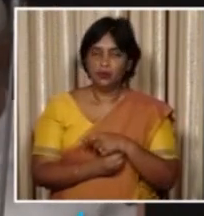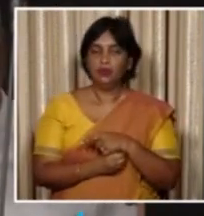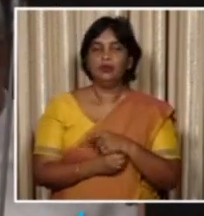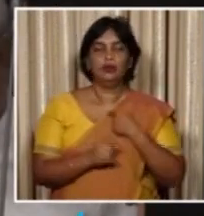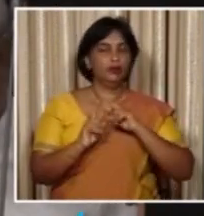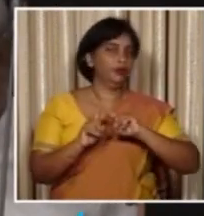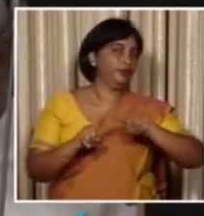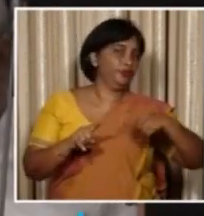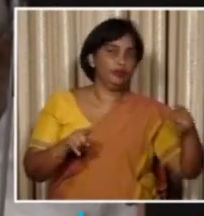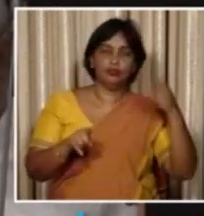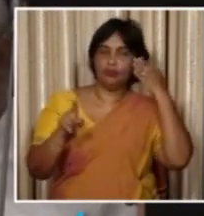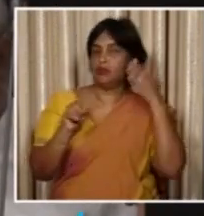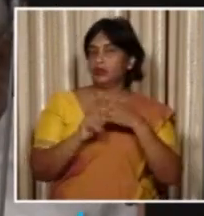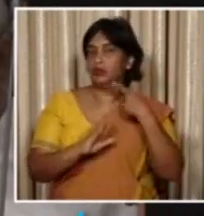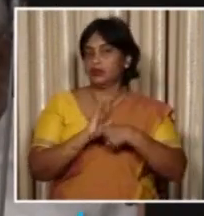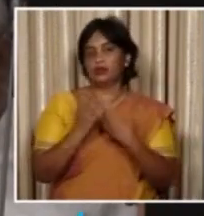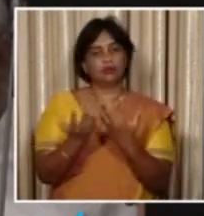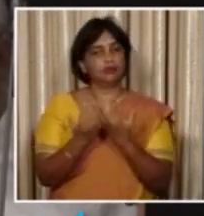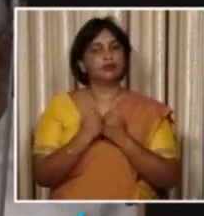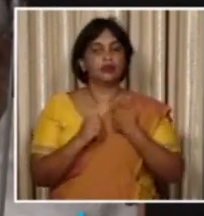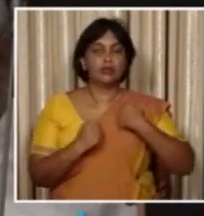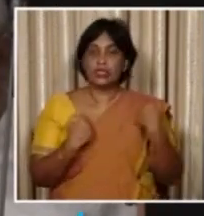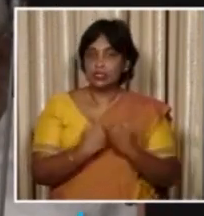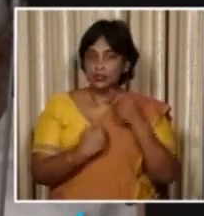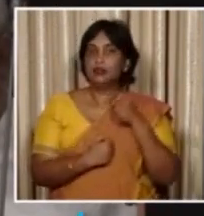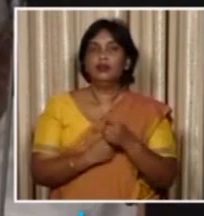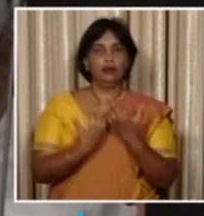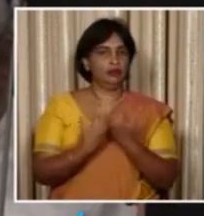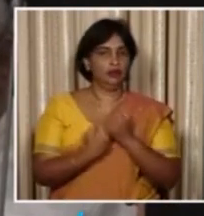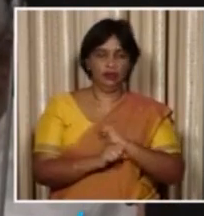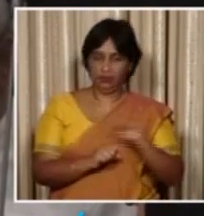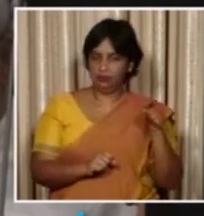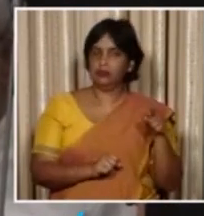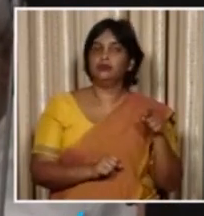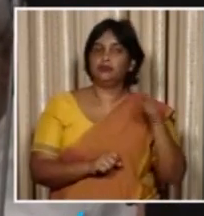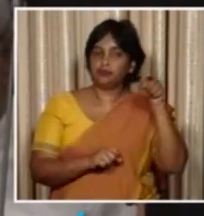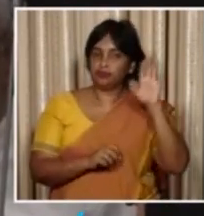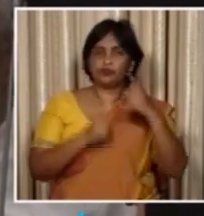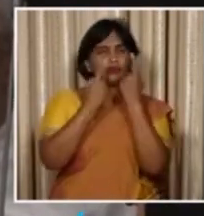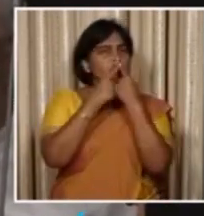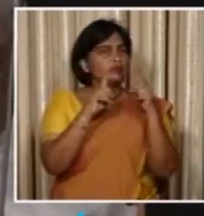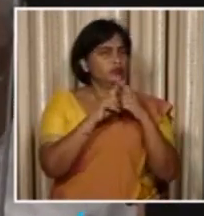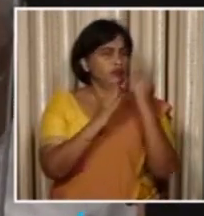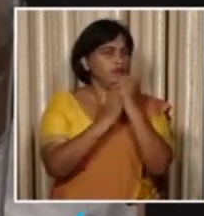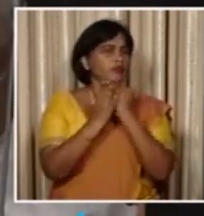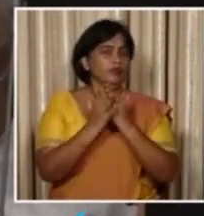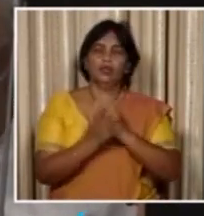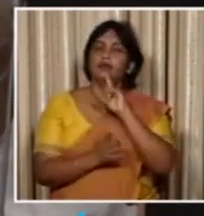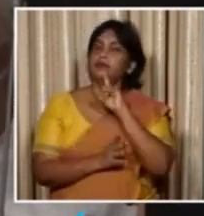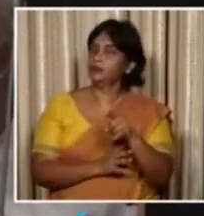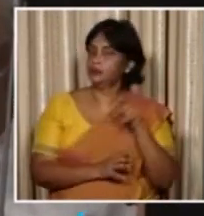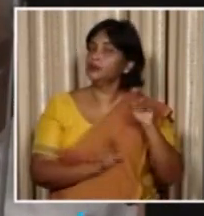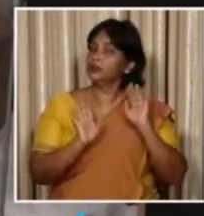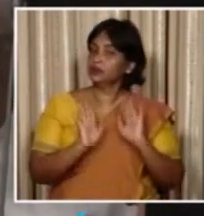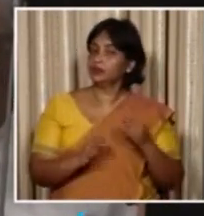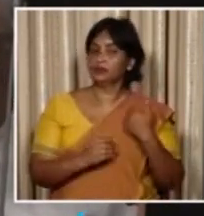ವೆನತ್ ಕಿಸಿ ಕೆನೆ ಕೇವೆಲಾವೆ ರಟ ಬೇರಾಗ್ಯಾನಿಮೆ ಅಭಿಯೋಗ್ಯ ಬಾರಗತ್ತೇ ನೆ ಓನ್ ವಿವಿಧ ಕೊಂದೇಸಿ ಇದಿರಿಪತ್ ಕಲ